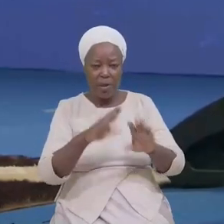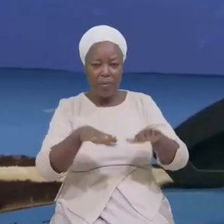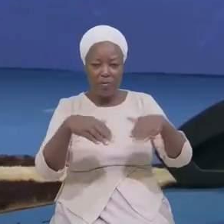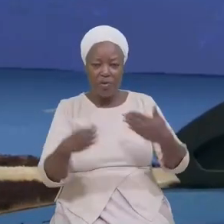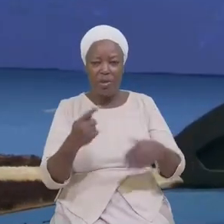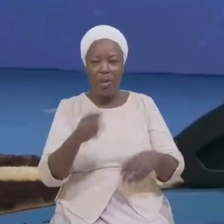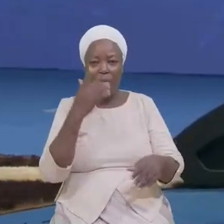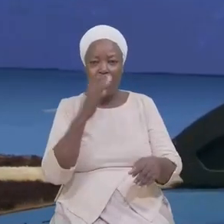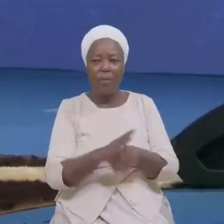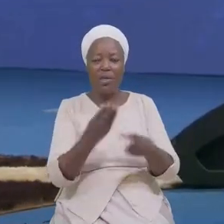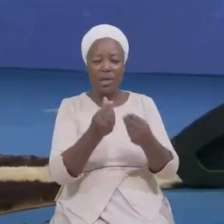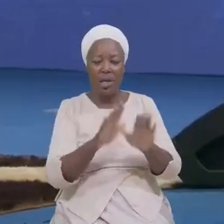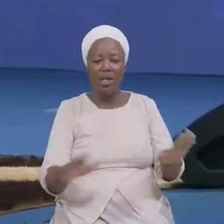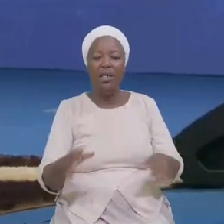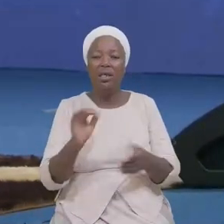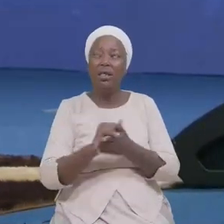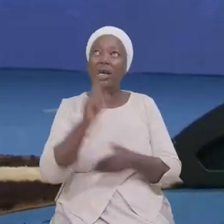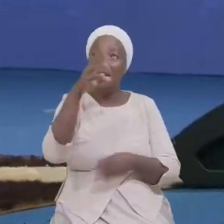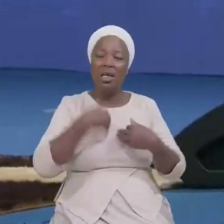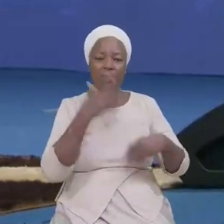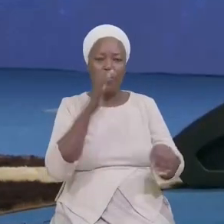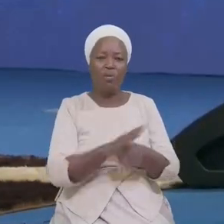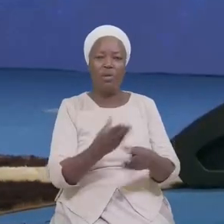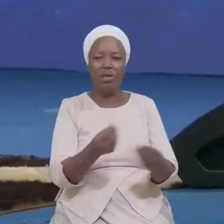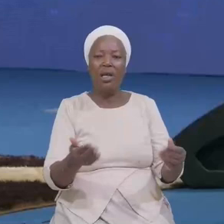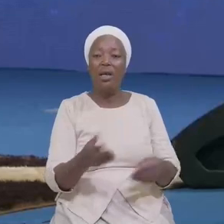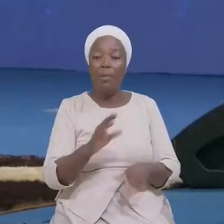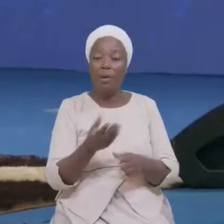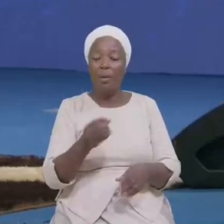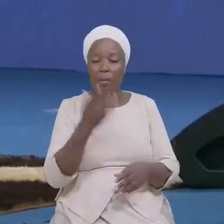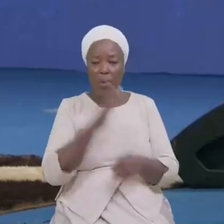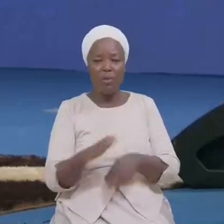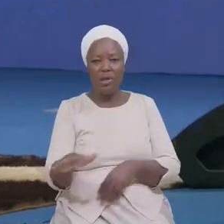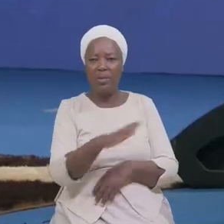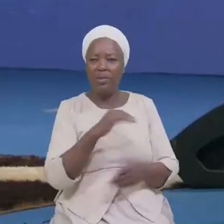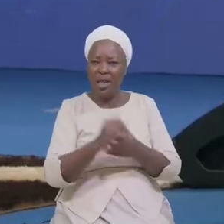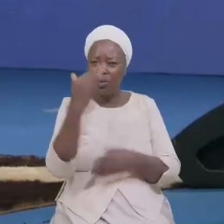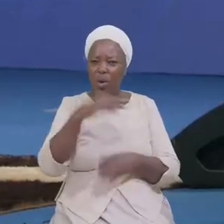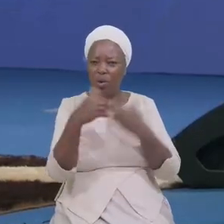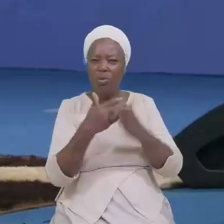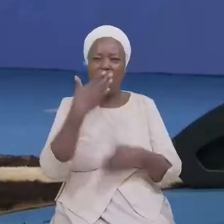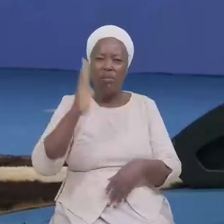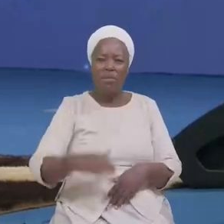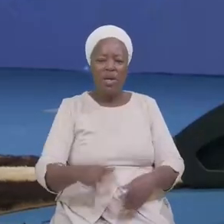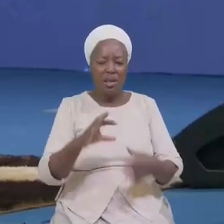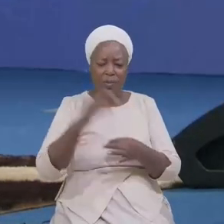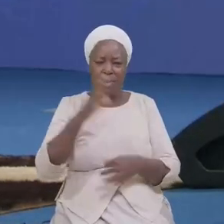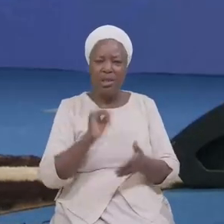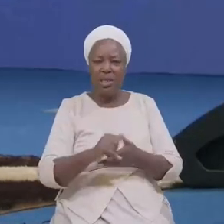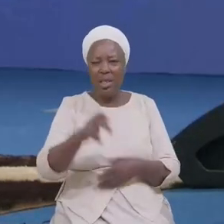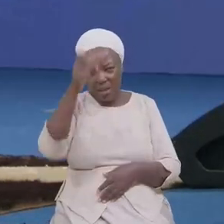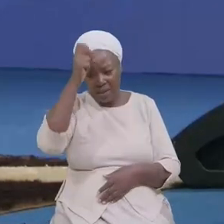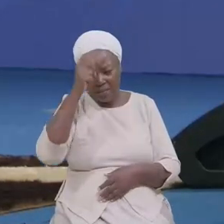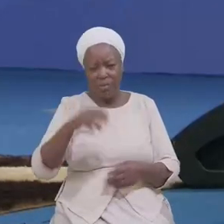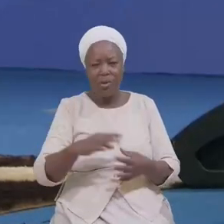les promesses et la terre promise que Dieu avait promise. Voici pourquoi les démons, les mauvais